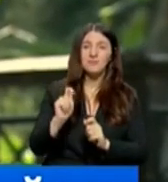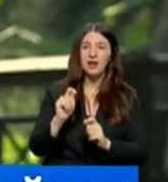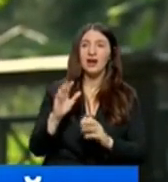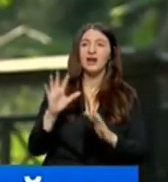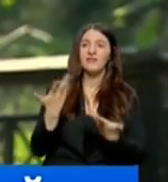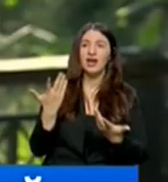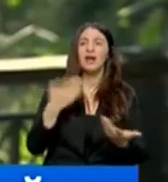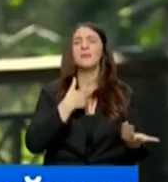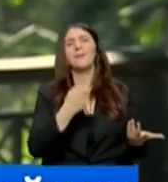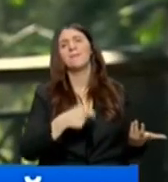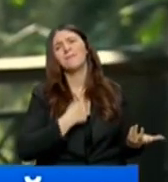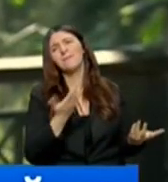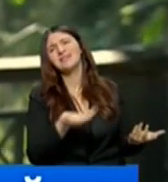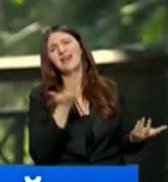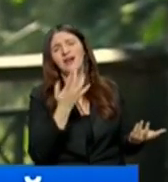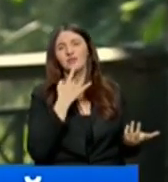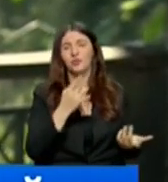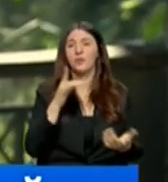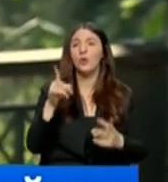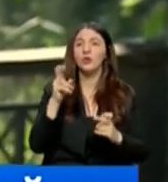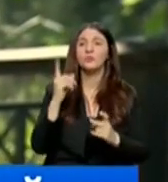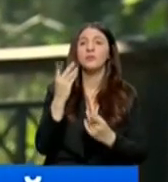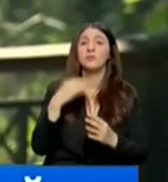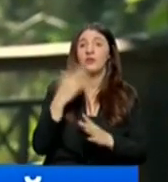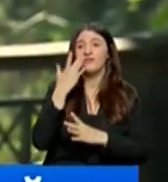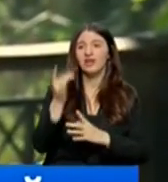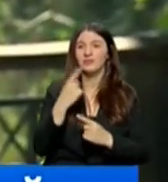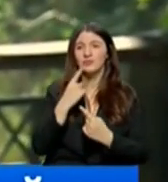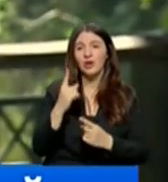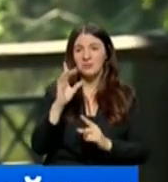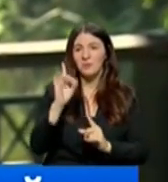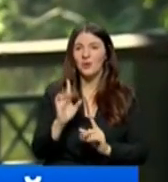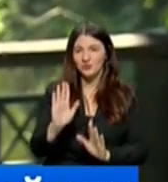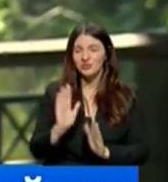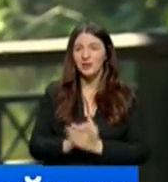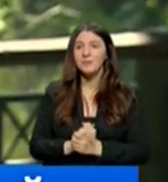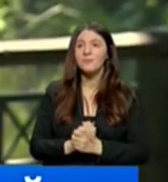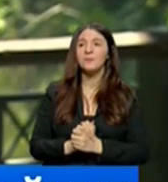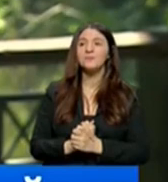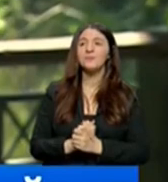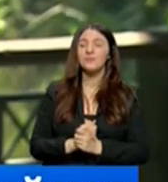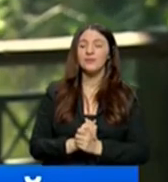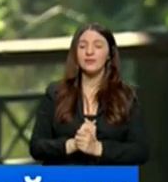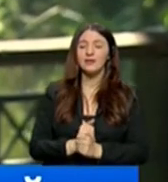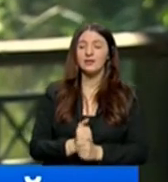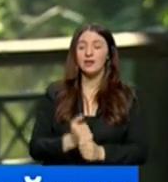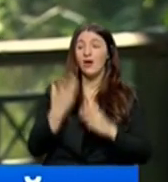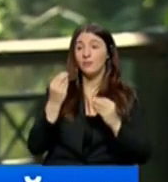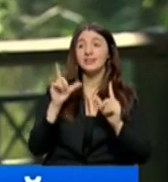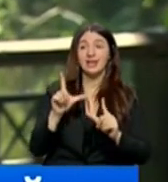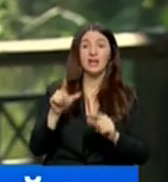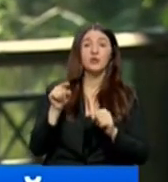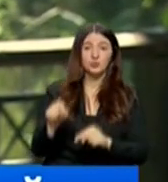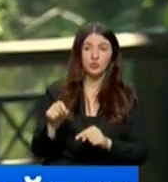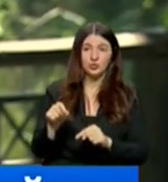yok ben hani farzuma. Evet bir şey olmasın o konuda ben duyarlıyım bir sefer öncelikle ifade etmek isterim. Olması gereken